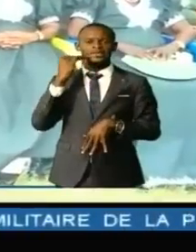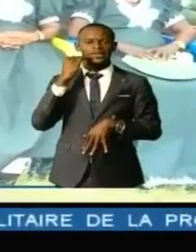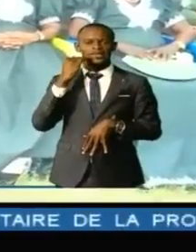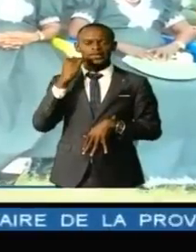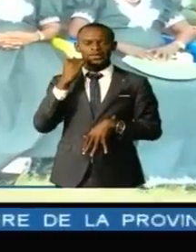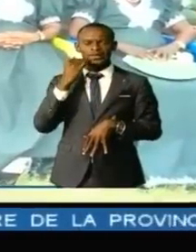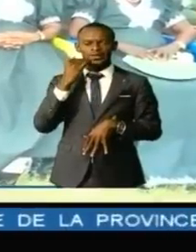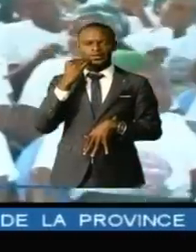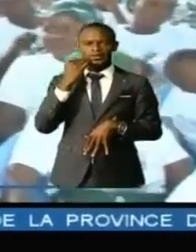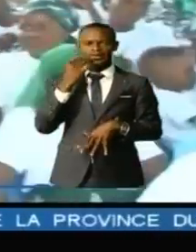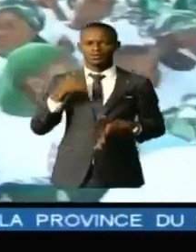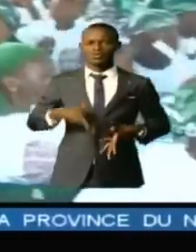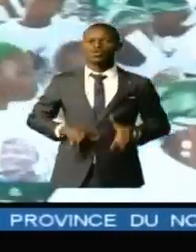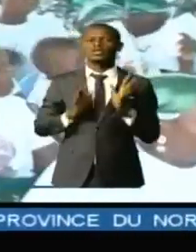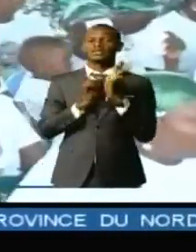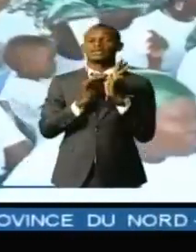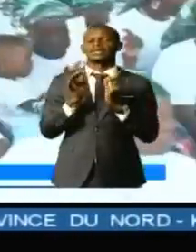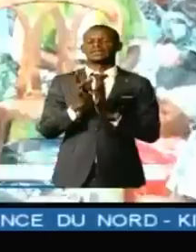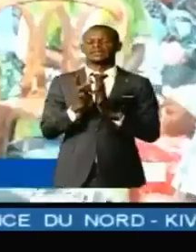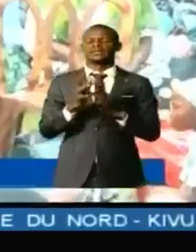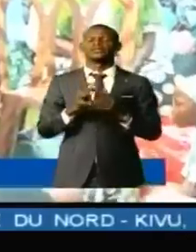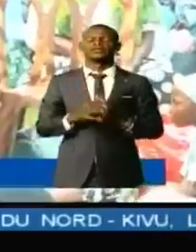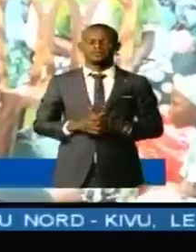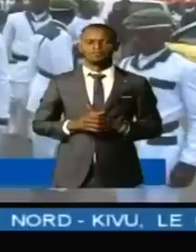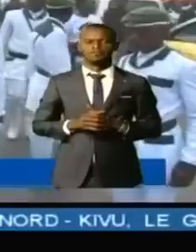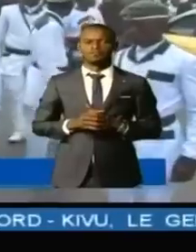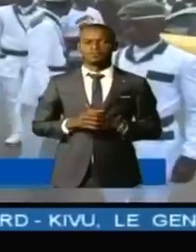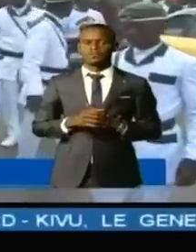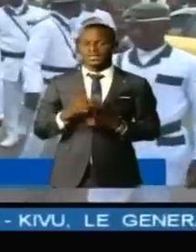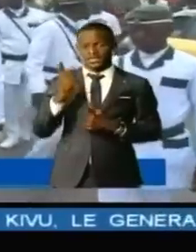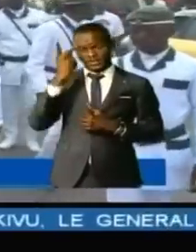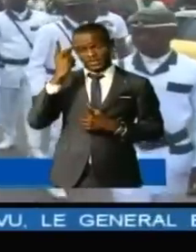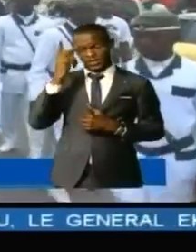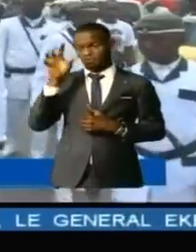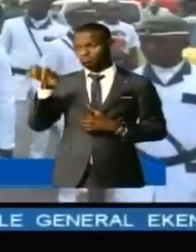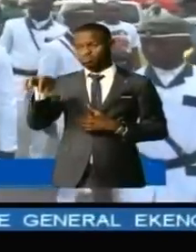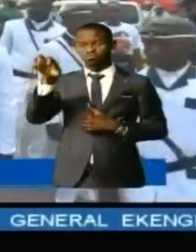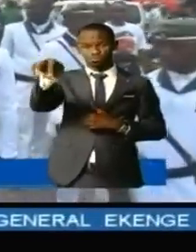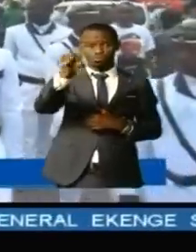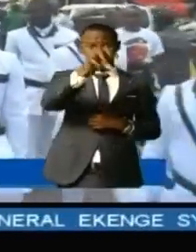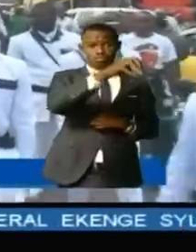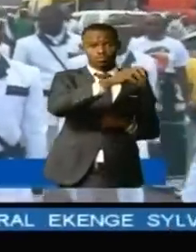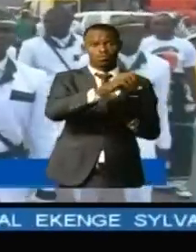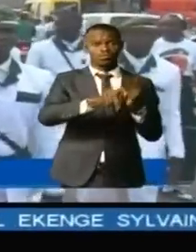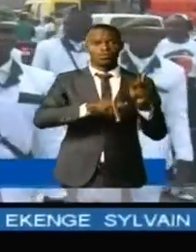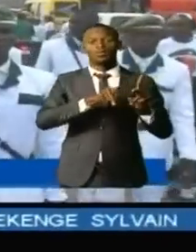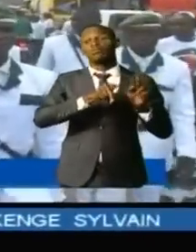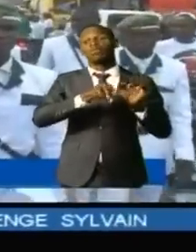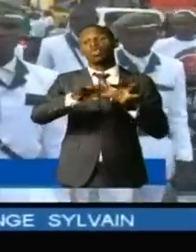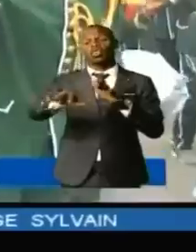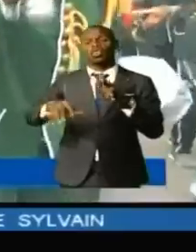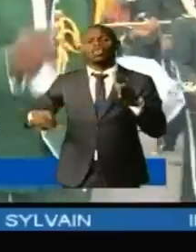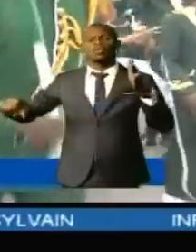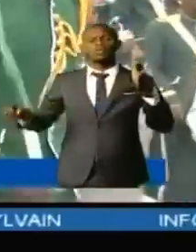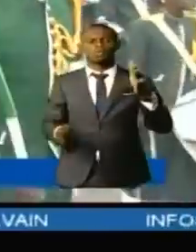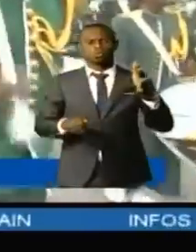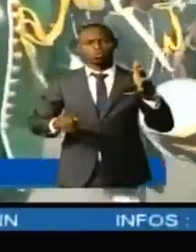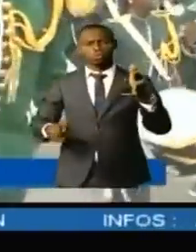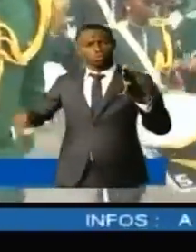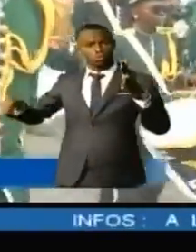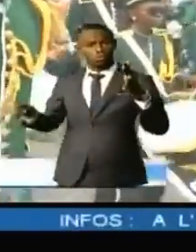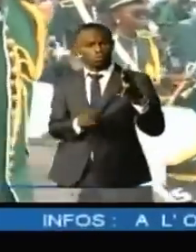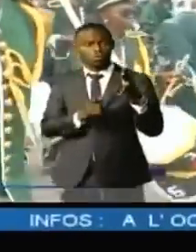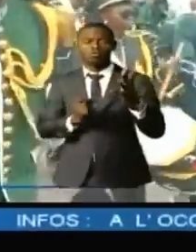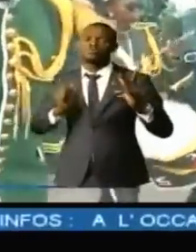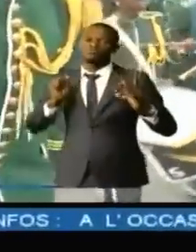cette église de Simo Kimbangu. À Kinshasa, les grands acteurs ont été pris d'assaut par les fidèles qui exprimaient leur joie en chantant